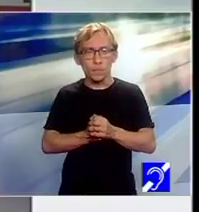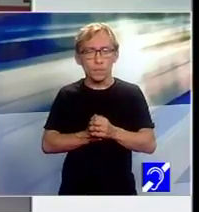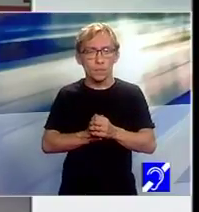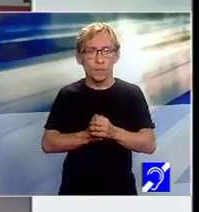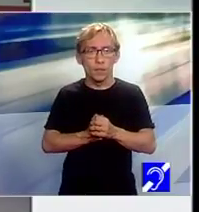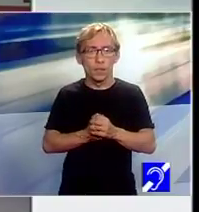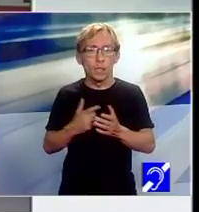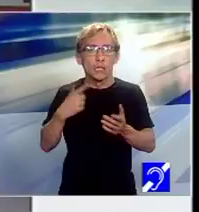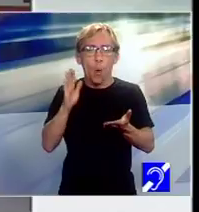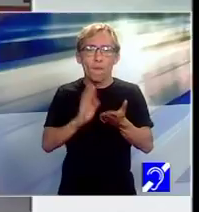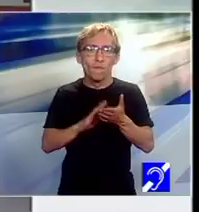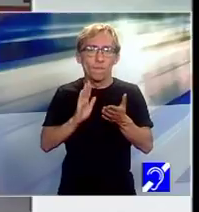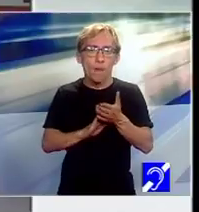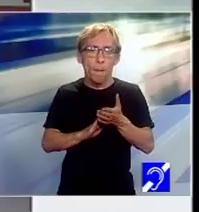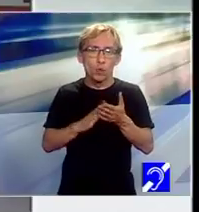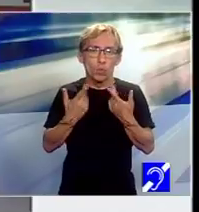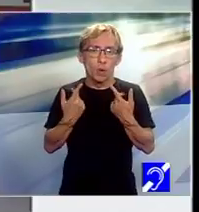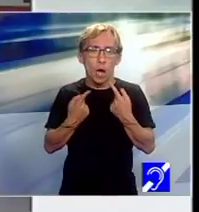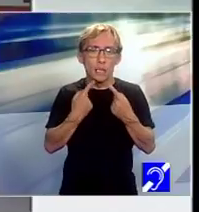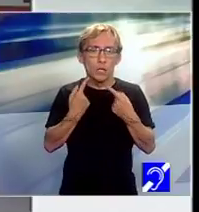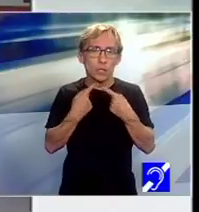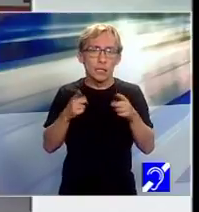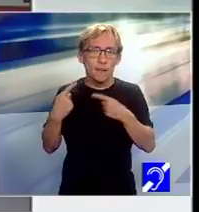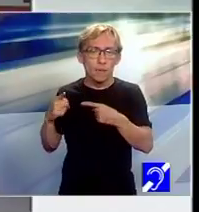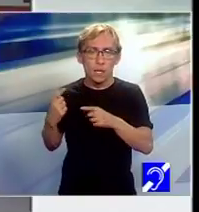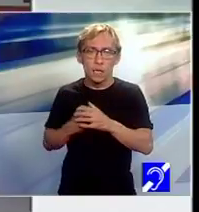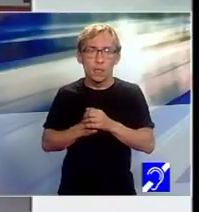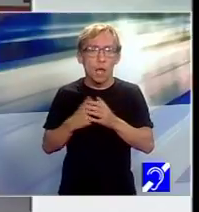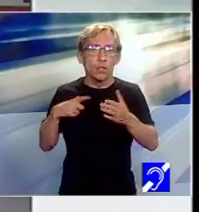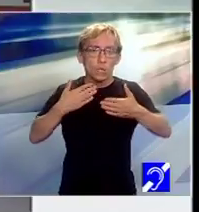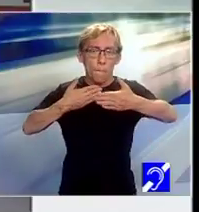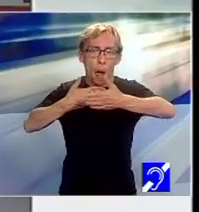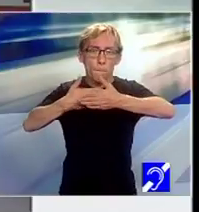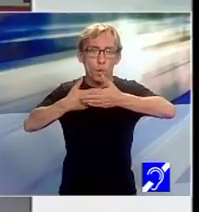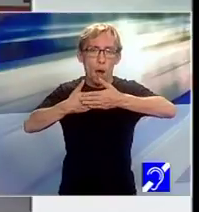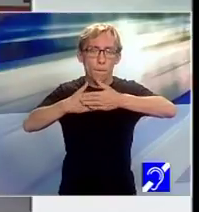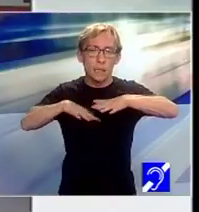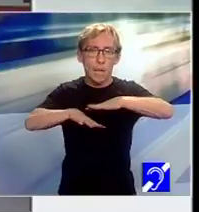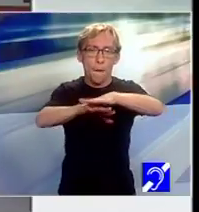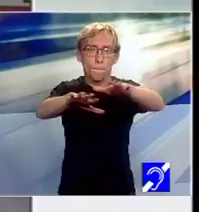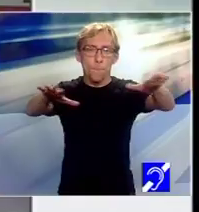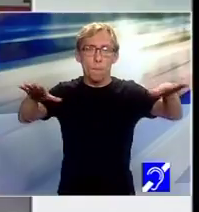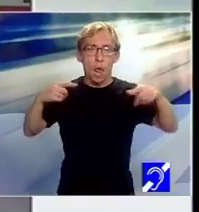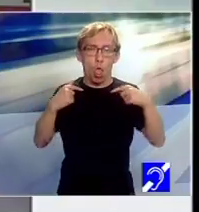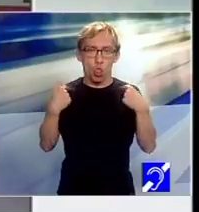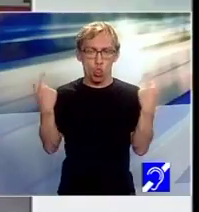faptul că avem o abordare diferită. Suntem mai aproape de public, noi ca și echipă,